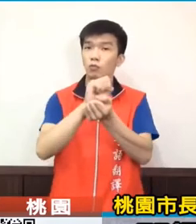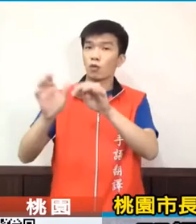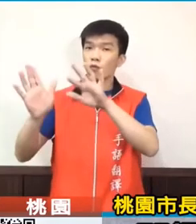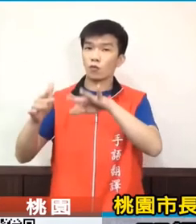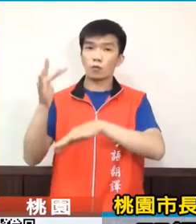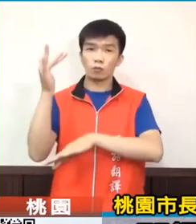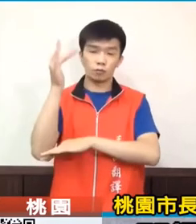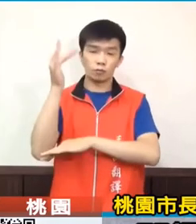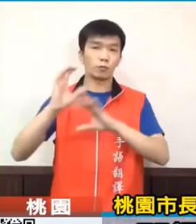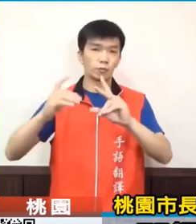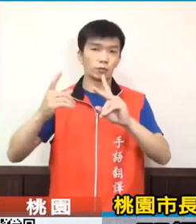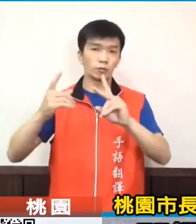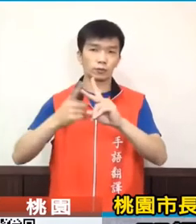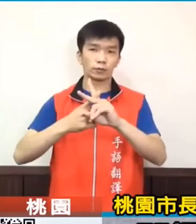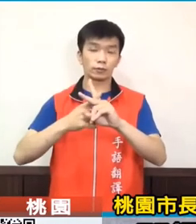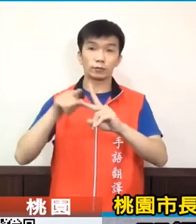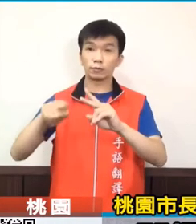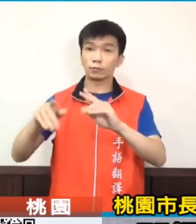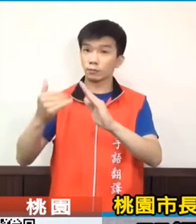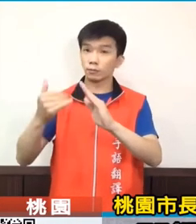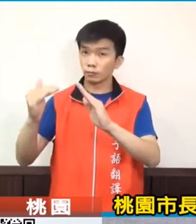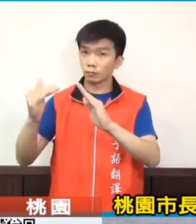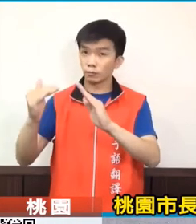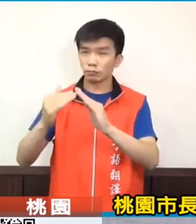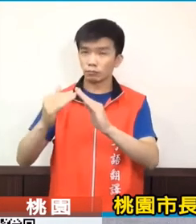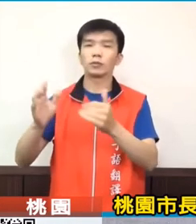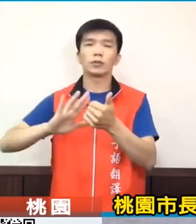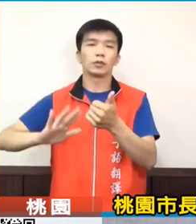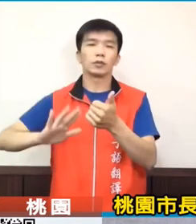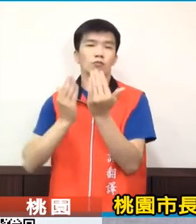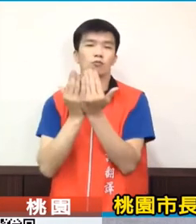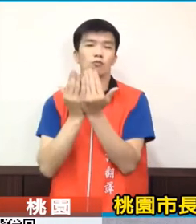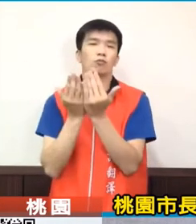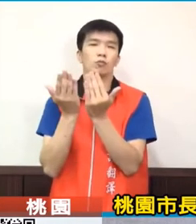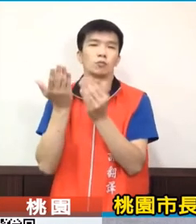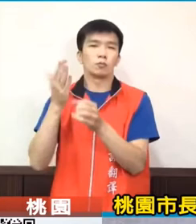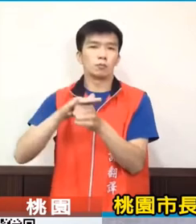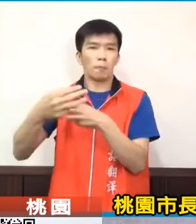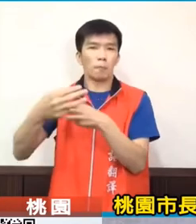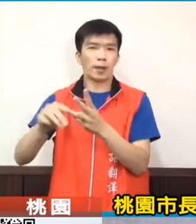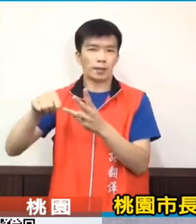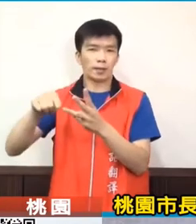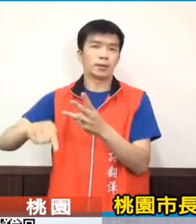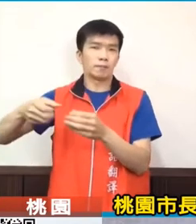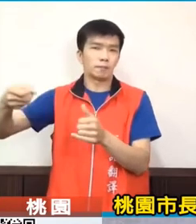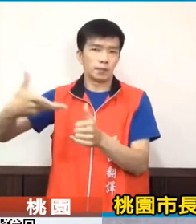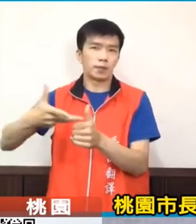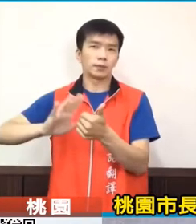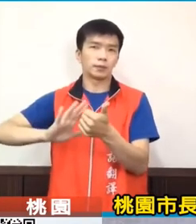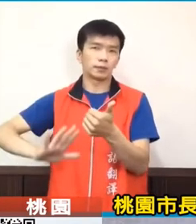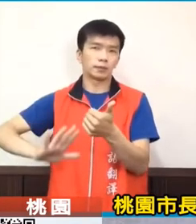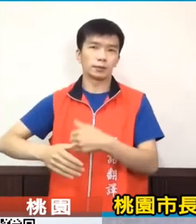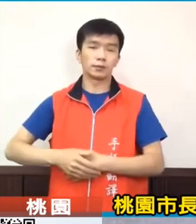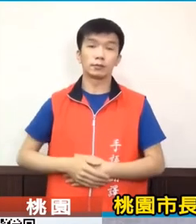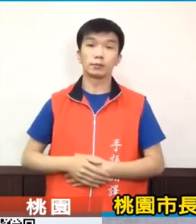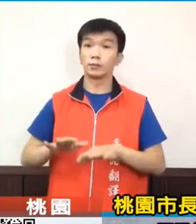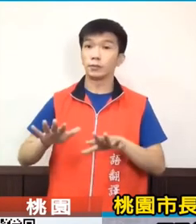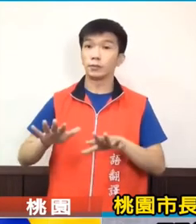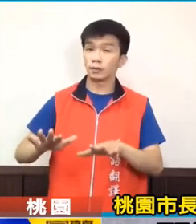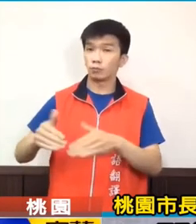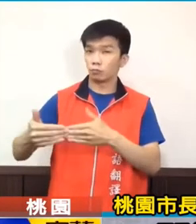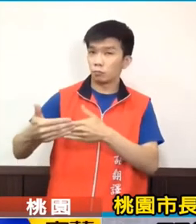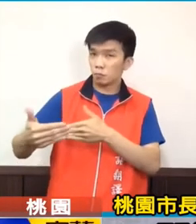小主要也都集中在同一个补习班，那今天有这个居隔以后有多了